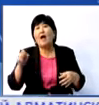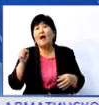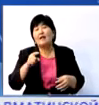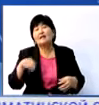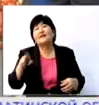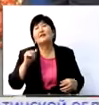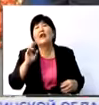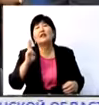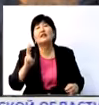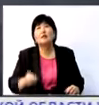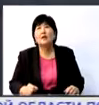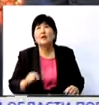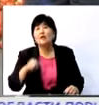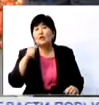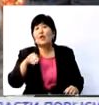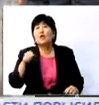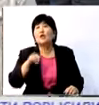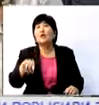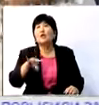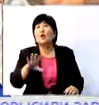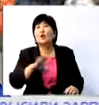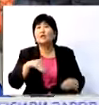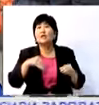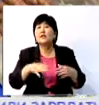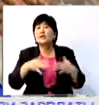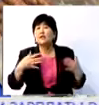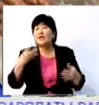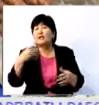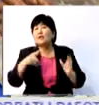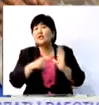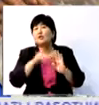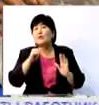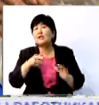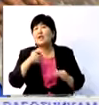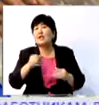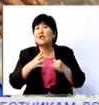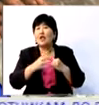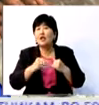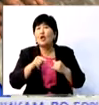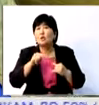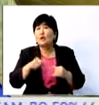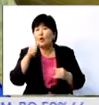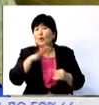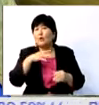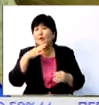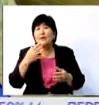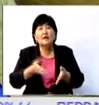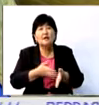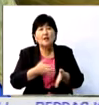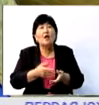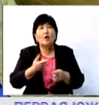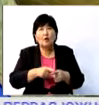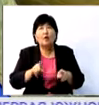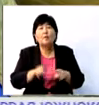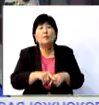«Алтын-дән». В этом году уже на Курганском районе было засеяно свыше 37 тысяч гектаров земли. Год был очень сложным, маловодным. Пришлось